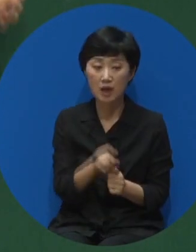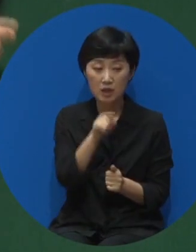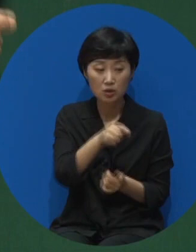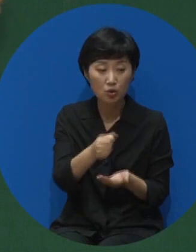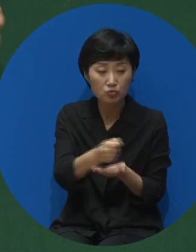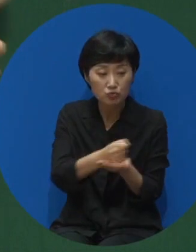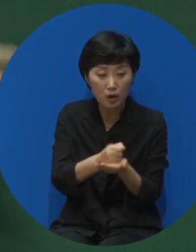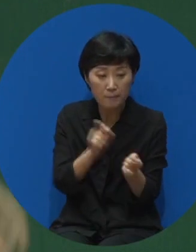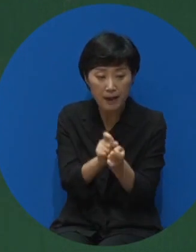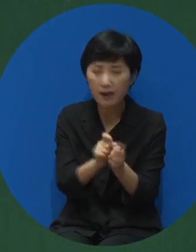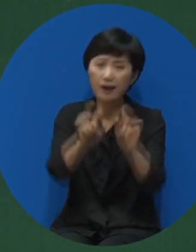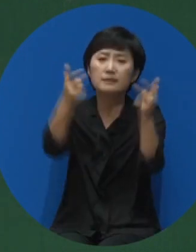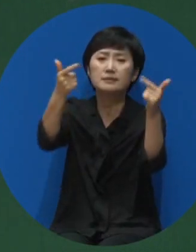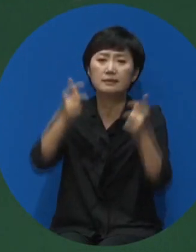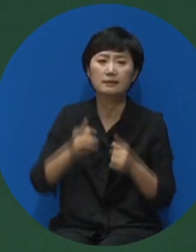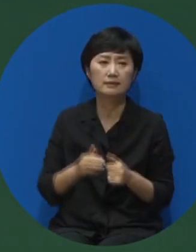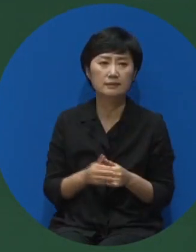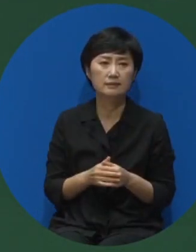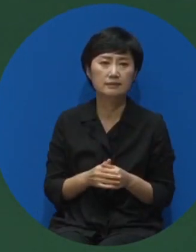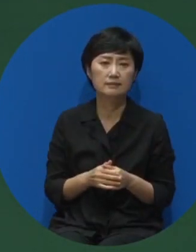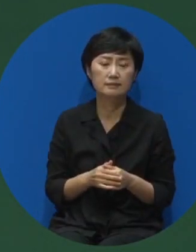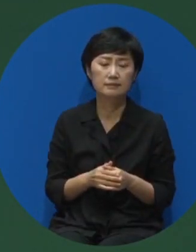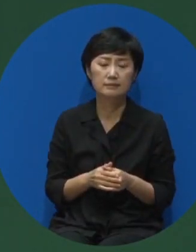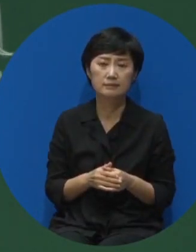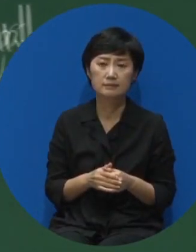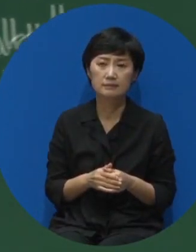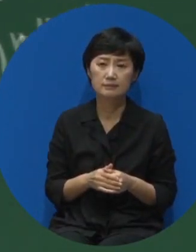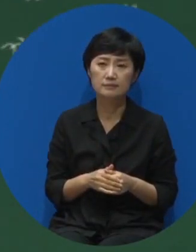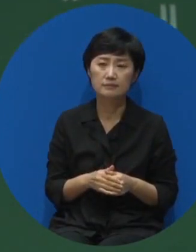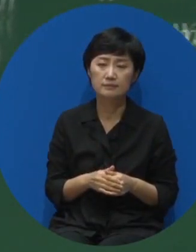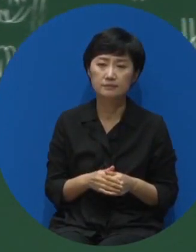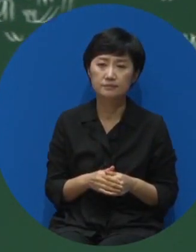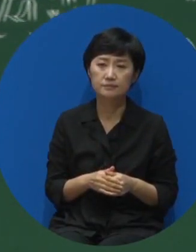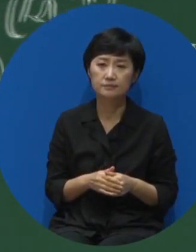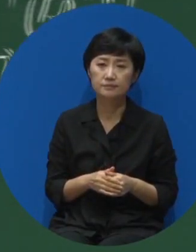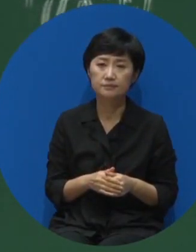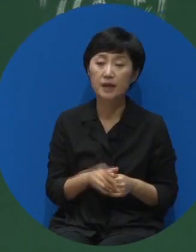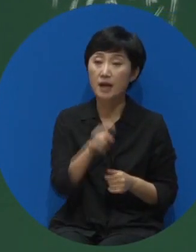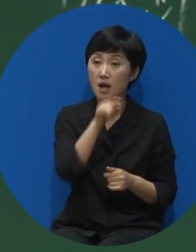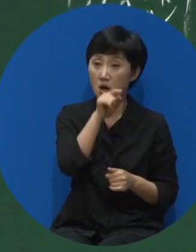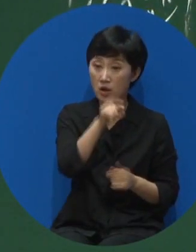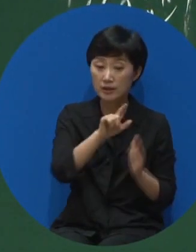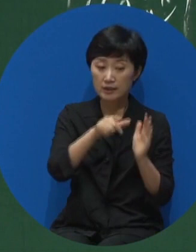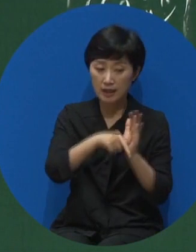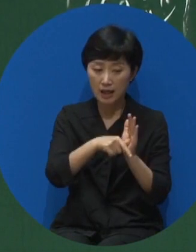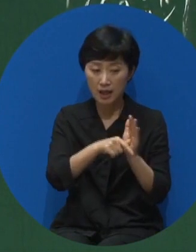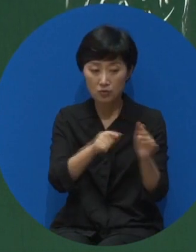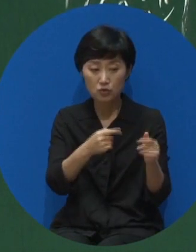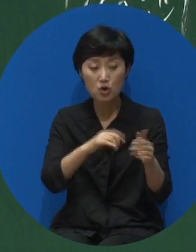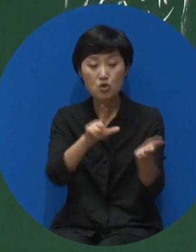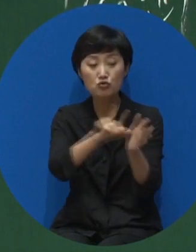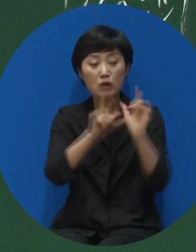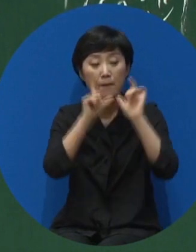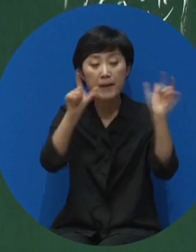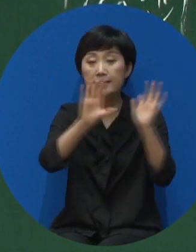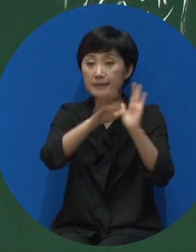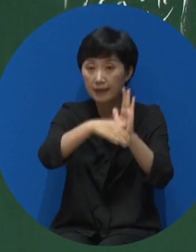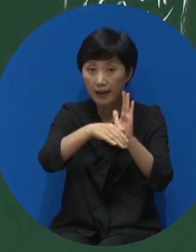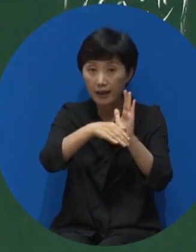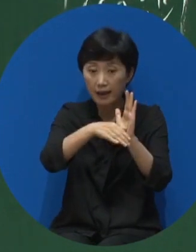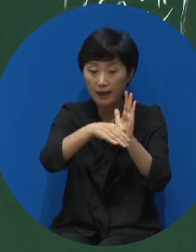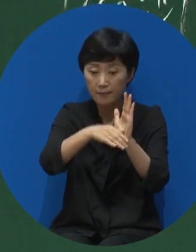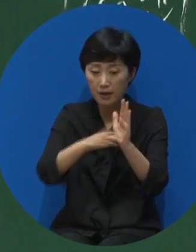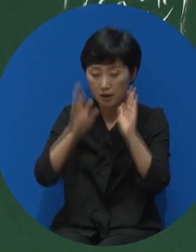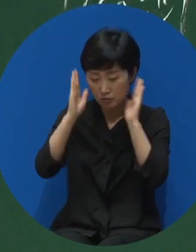이것은 우리가 단순히 아무것도 되지 않은 것을 원하는 것이 아닙니다. 이때 나타난 학자가 한 명 있어요. 그런데 이 시대에 나타난